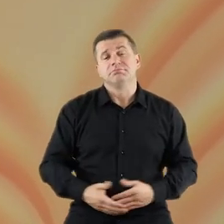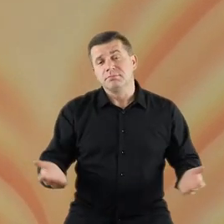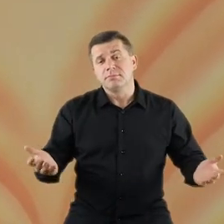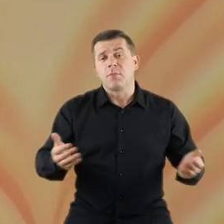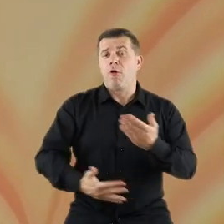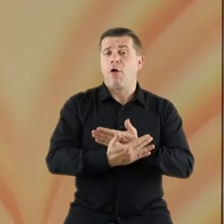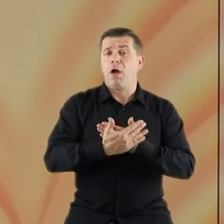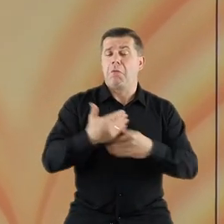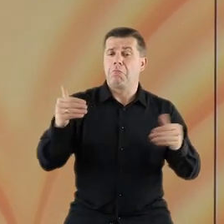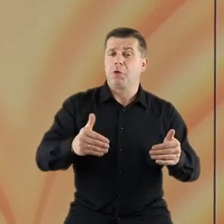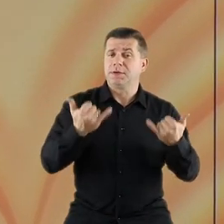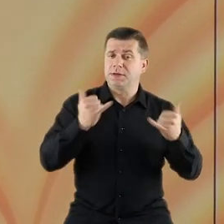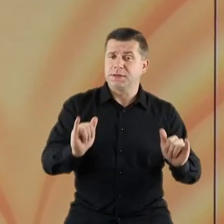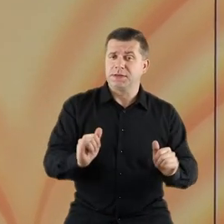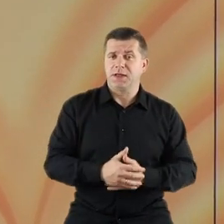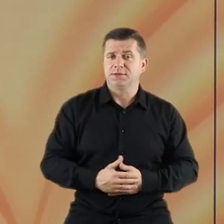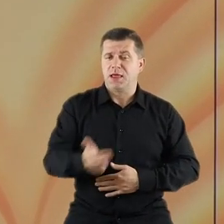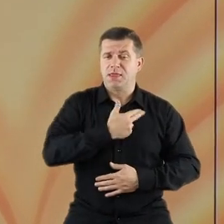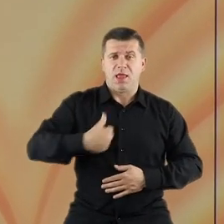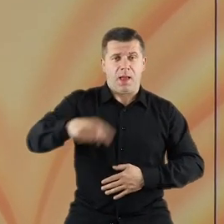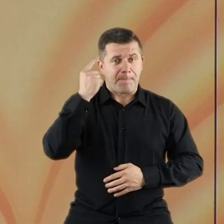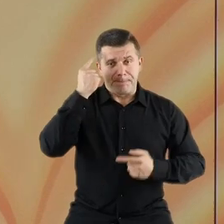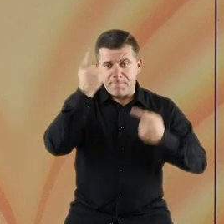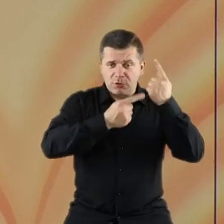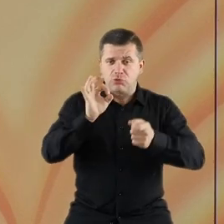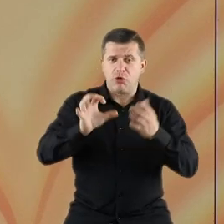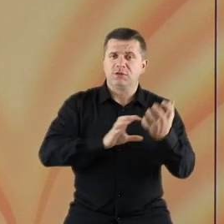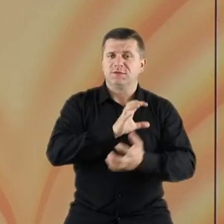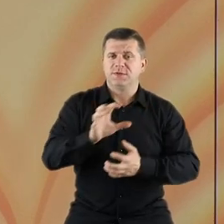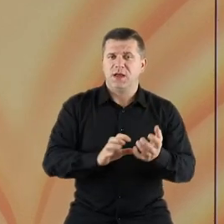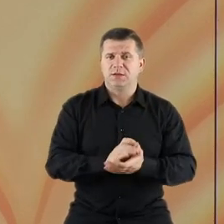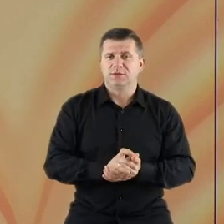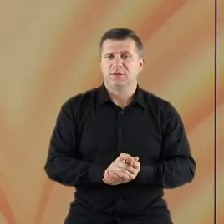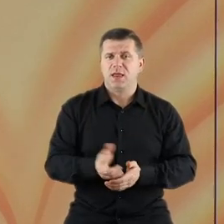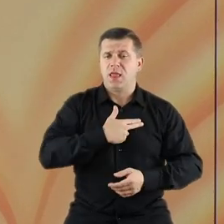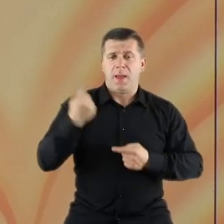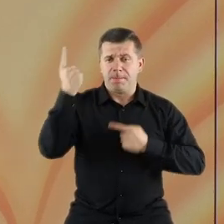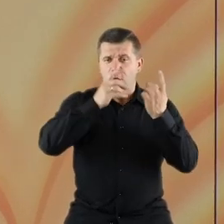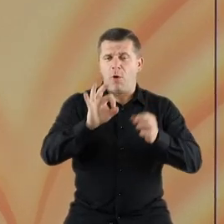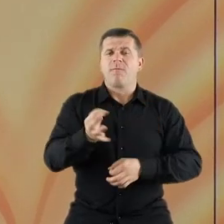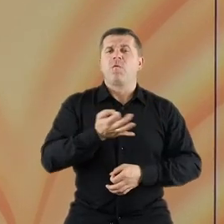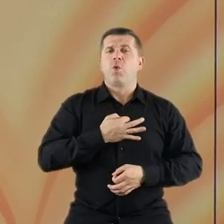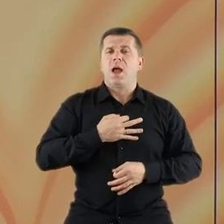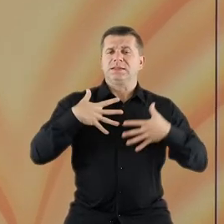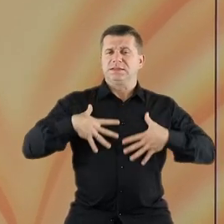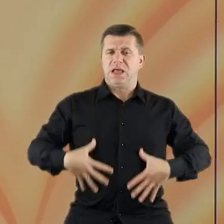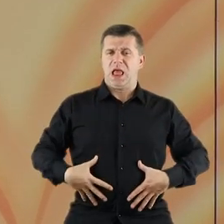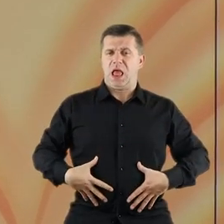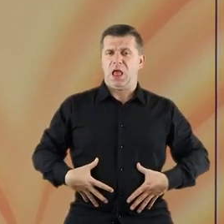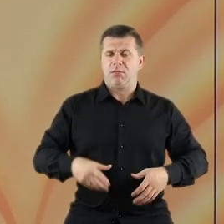okaże się że nasze myślenie o świecie nasze myślenie o własnym ciele